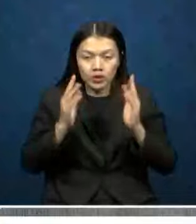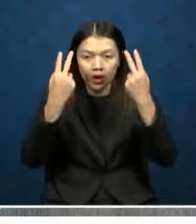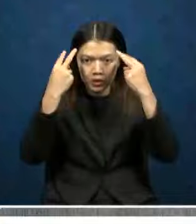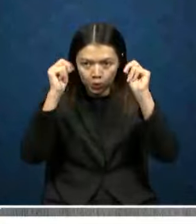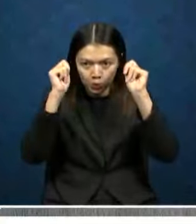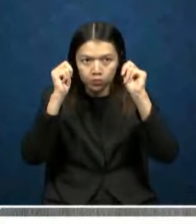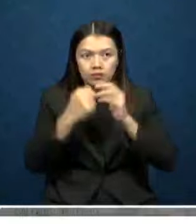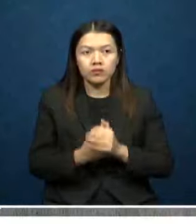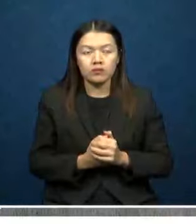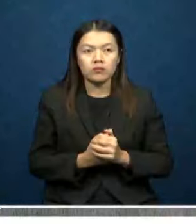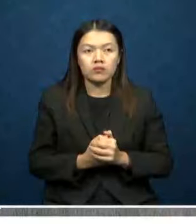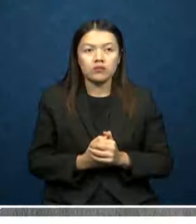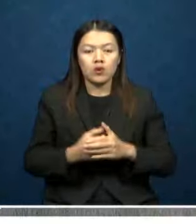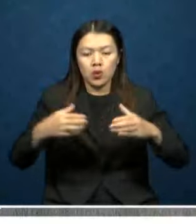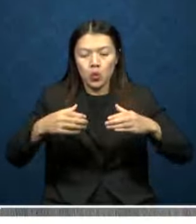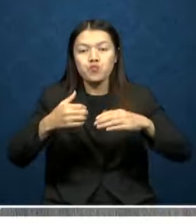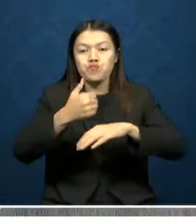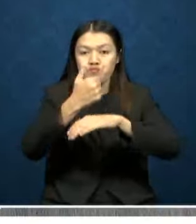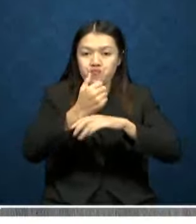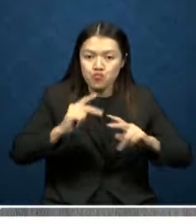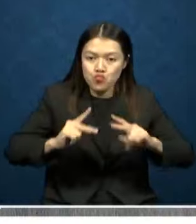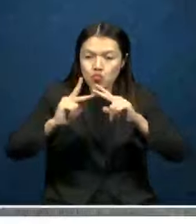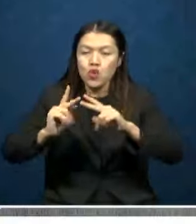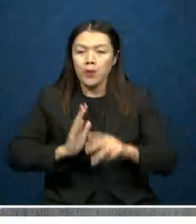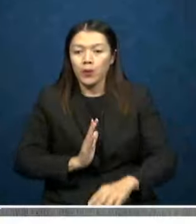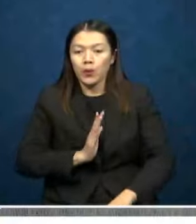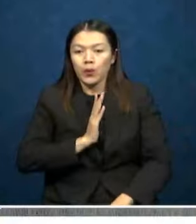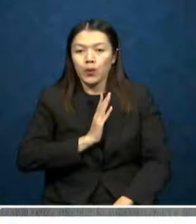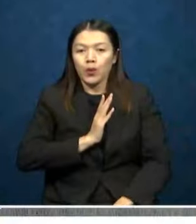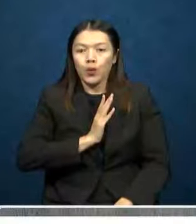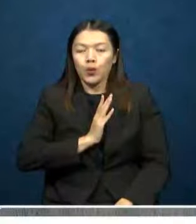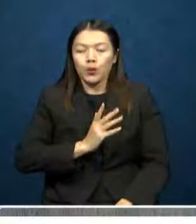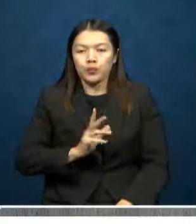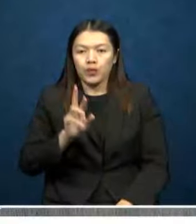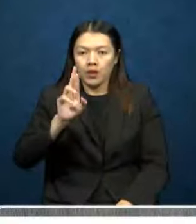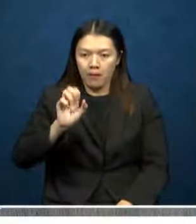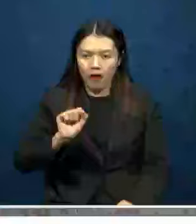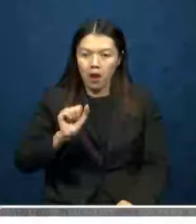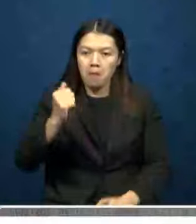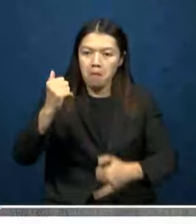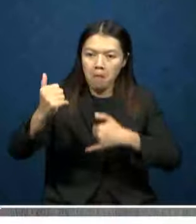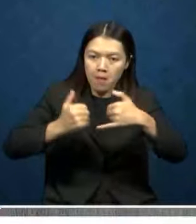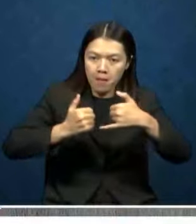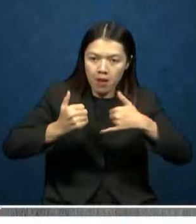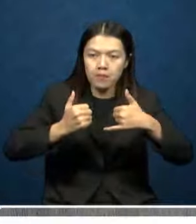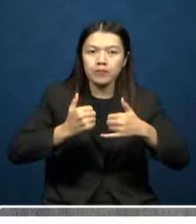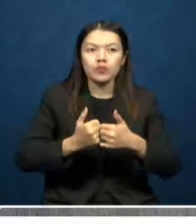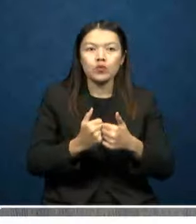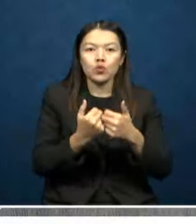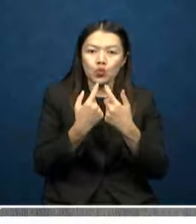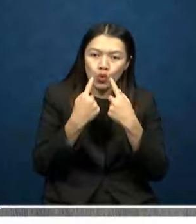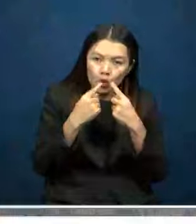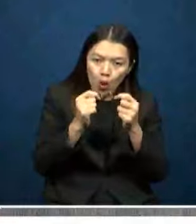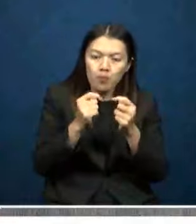รัฐมนตรีและคณะรัฐมนตรีที่ให้เกียรติสภาแห่งนี้มาตอบ